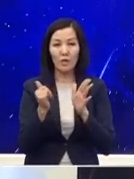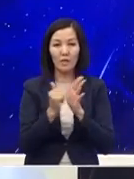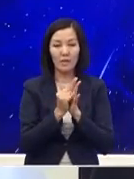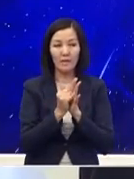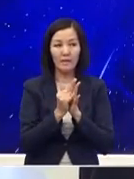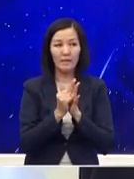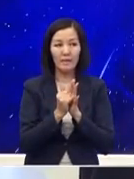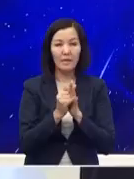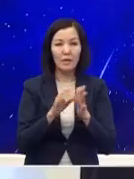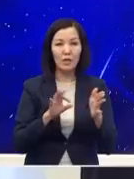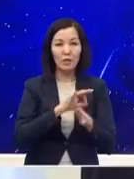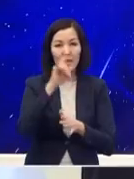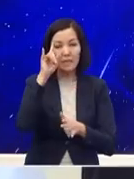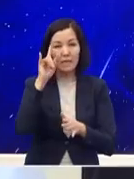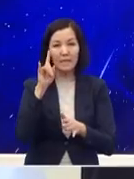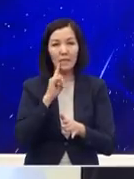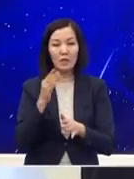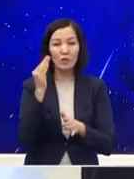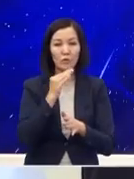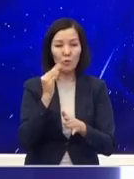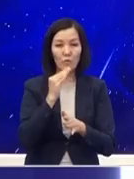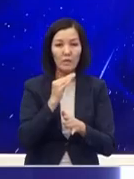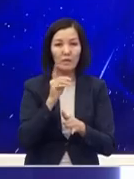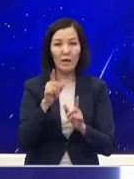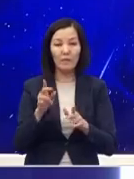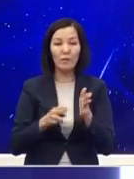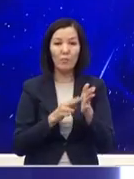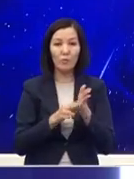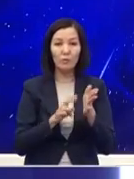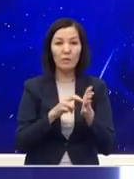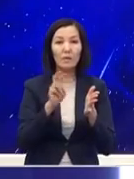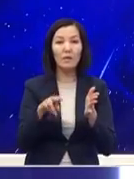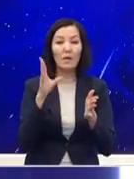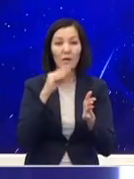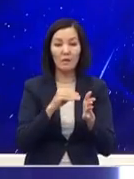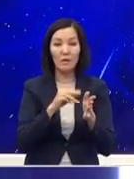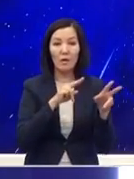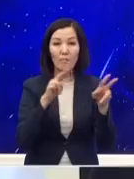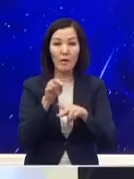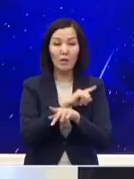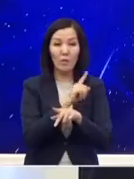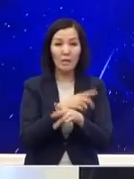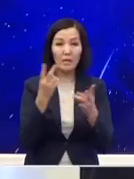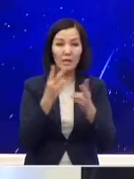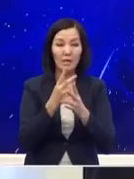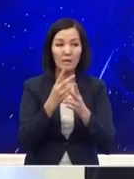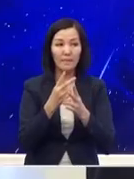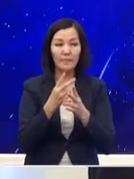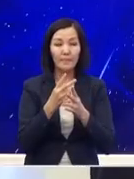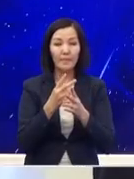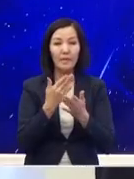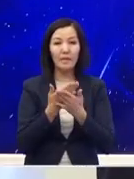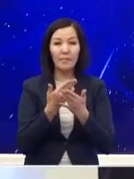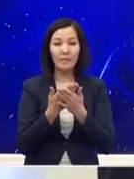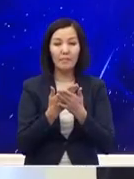енді Шығыс Қазақстанның үштебі арқылы да келе алады ғой жолаушылар, пойыз арқылы. Соларды бақылау, қадағалау, тексеру қалай? Ол жерде